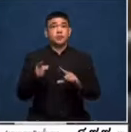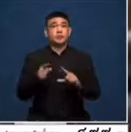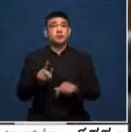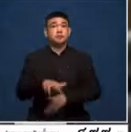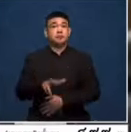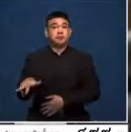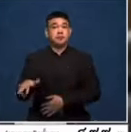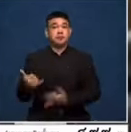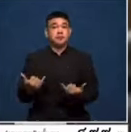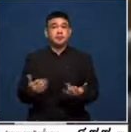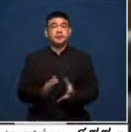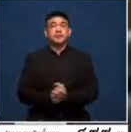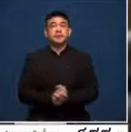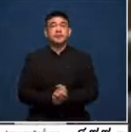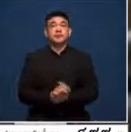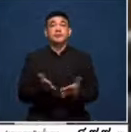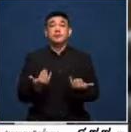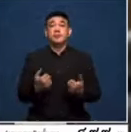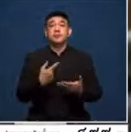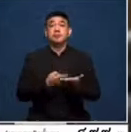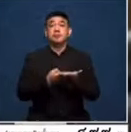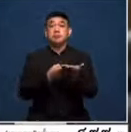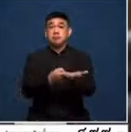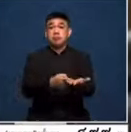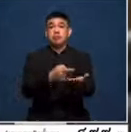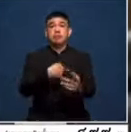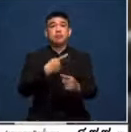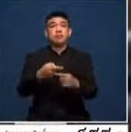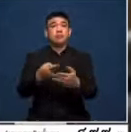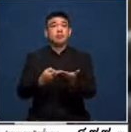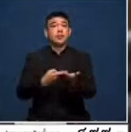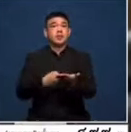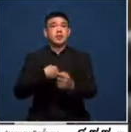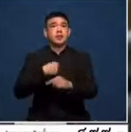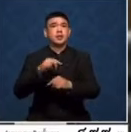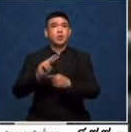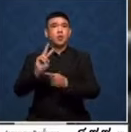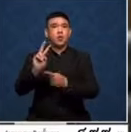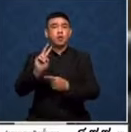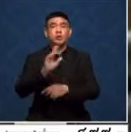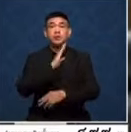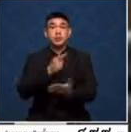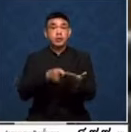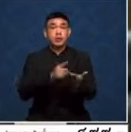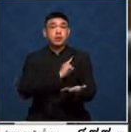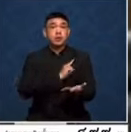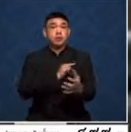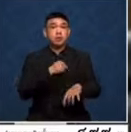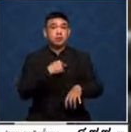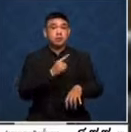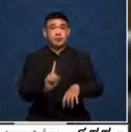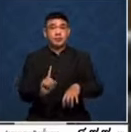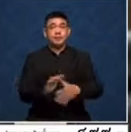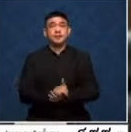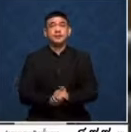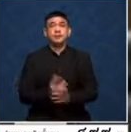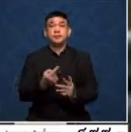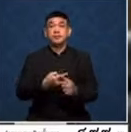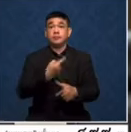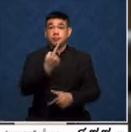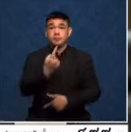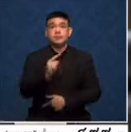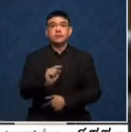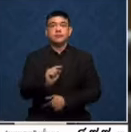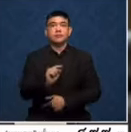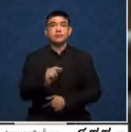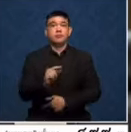ค่ะวันนี้ดิฉันมี2ข้อหารือนำเรียนท่านประธานผ่านไปยังหน่วยงานที่รับผิดชอบดังนี้ค่ะเรื่องแรกค่ะดิฉันได้รับ